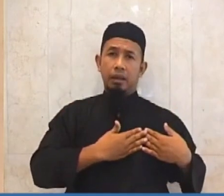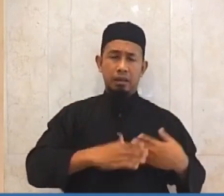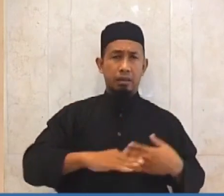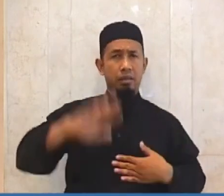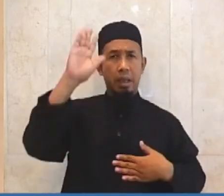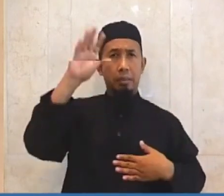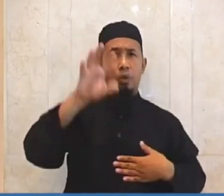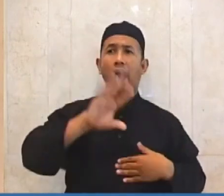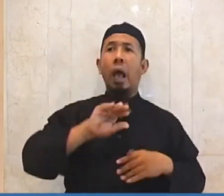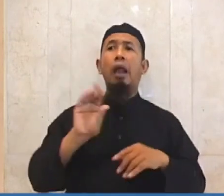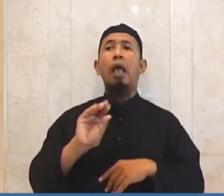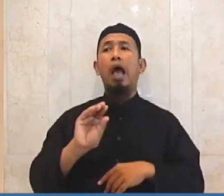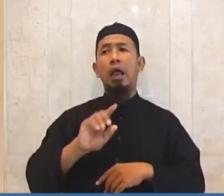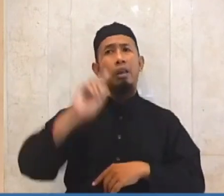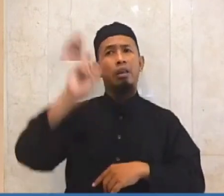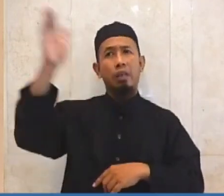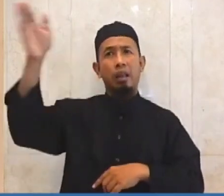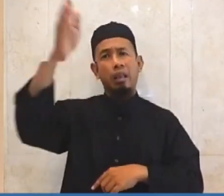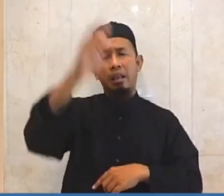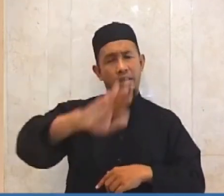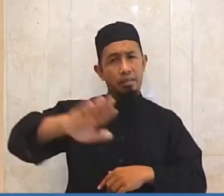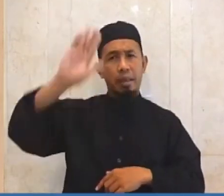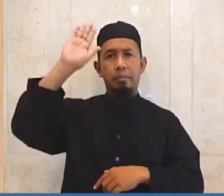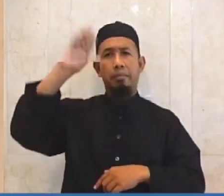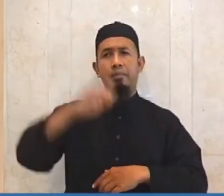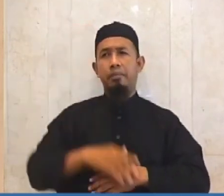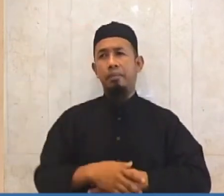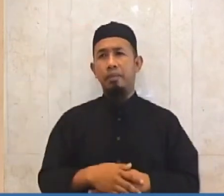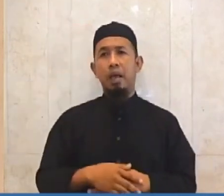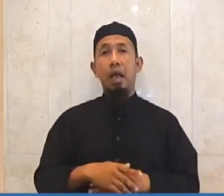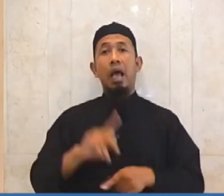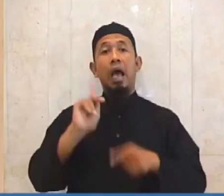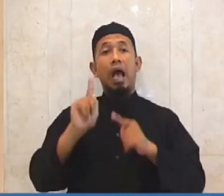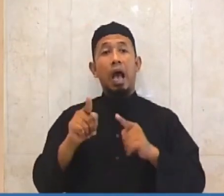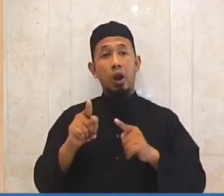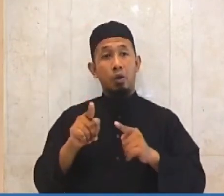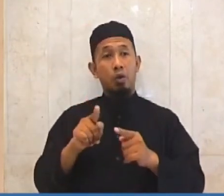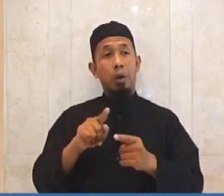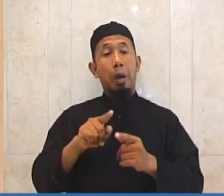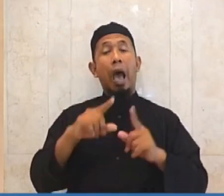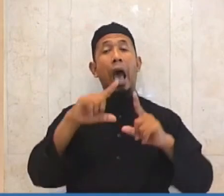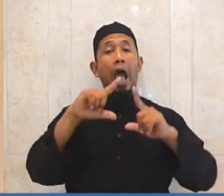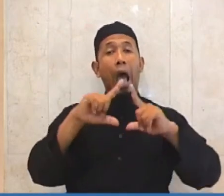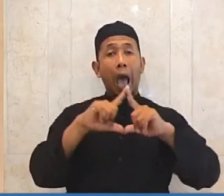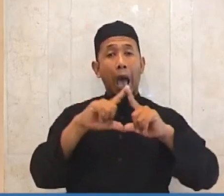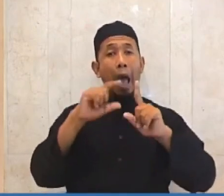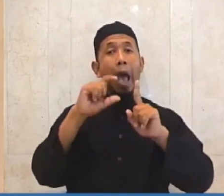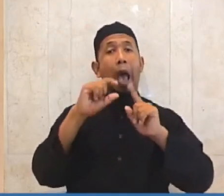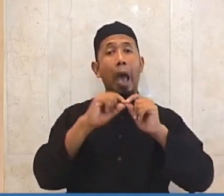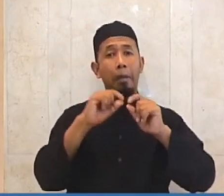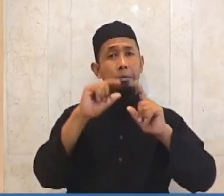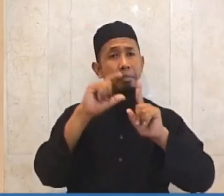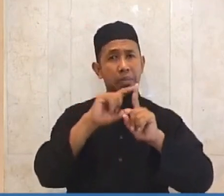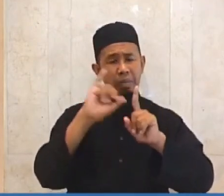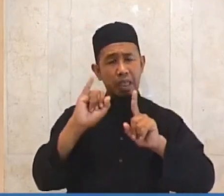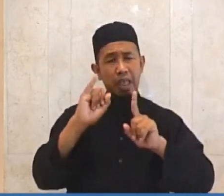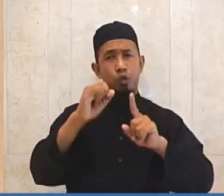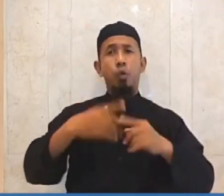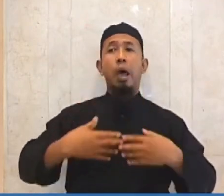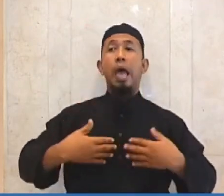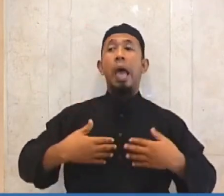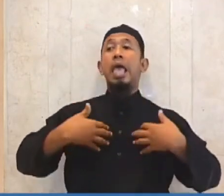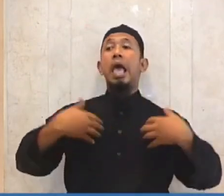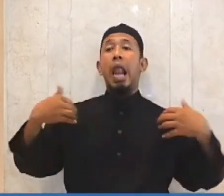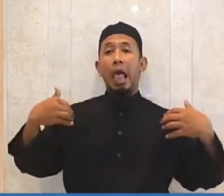apa saja kalau pengabdiannya ini benar-benar dilaksanakan dengan penuh keikhlasan penuh